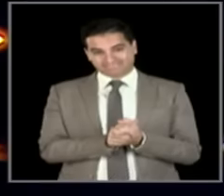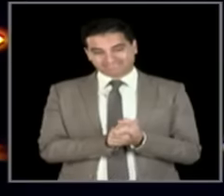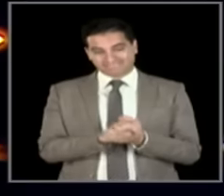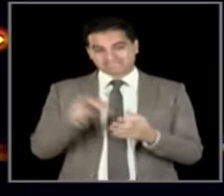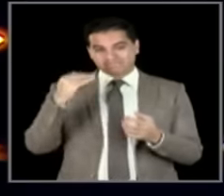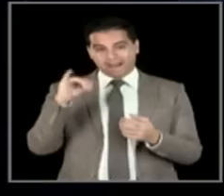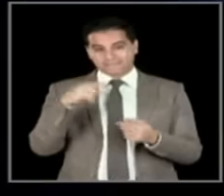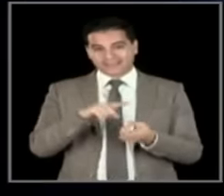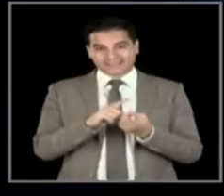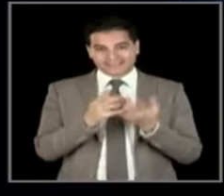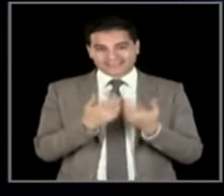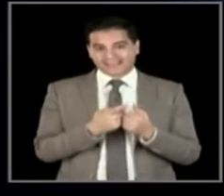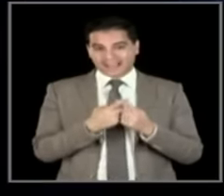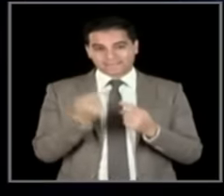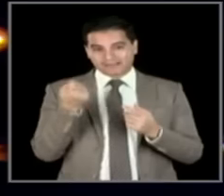محمد مسعد كنتوا كام؟